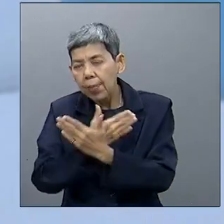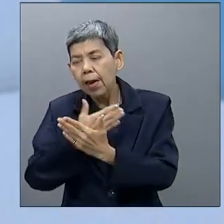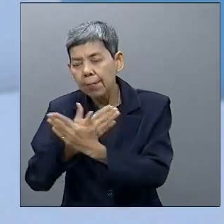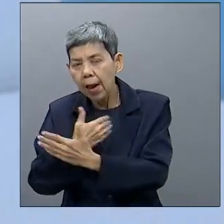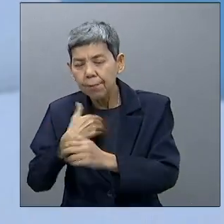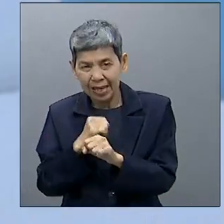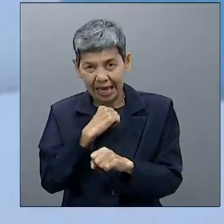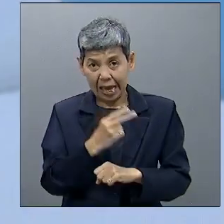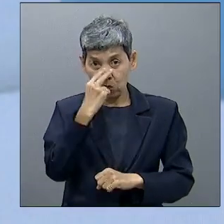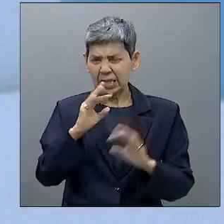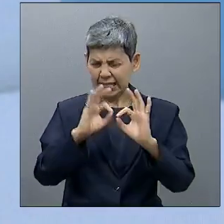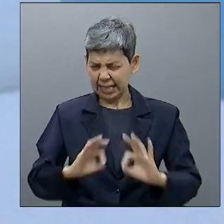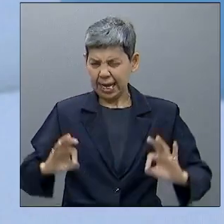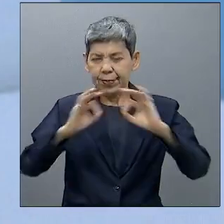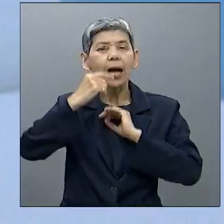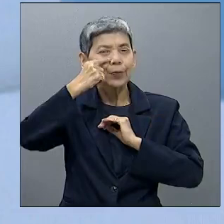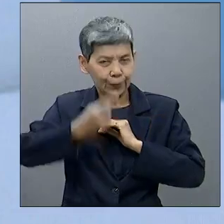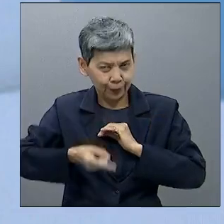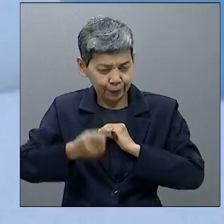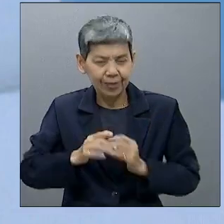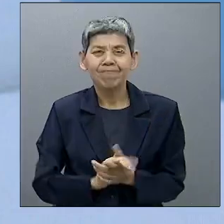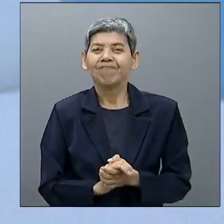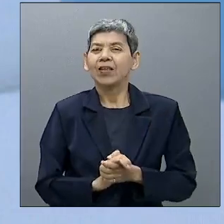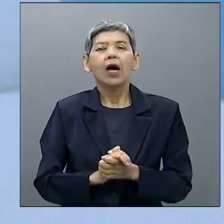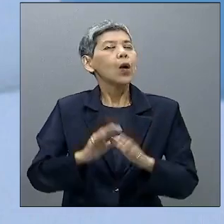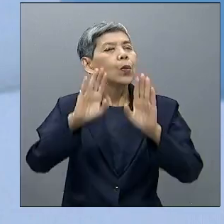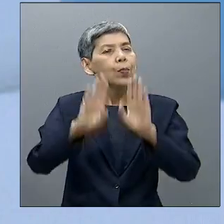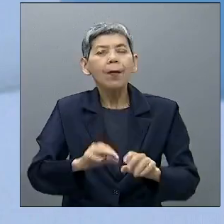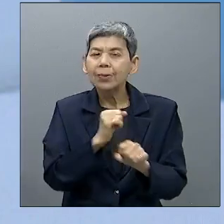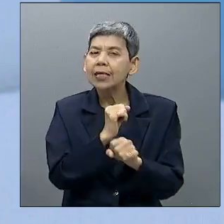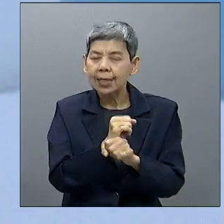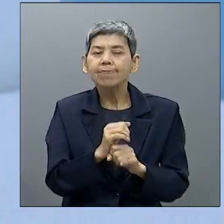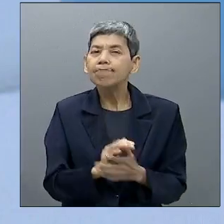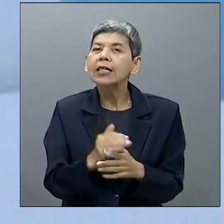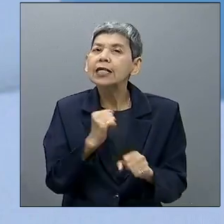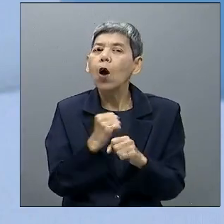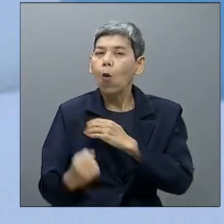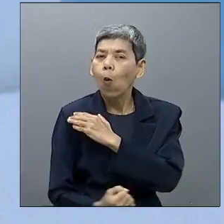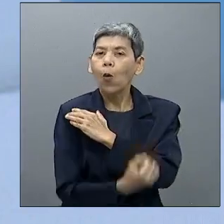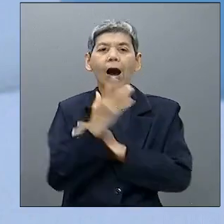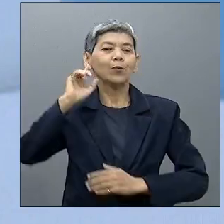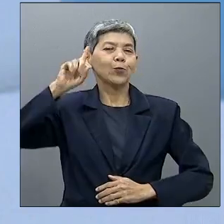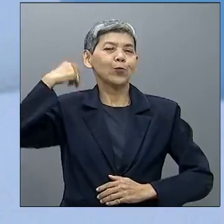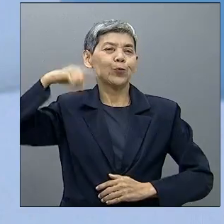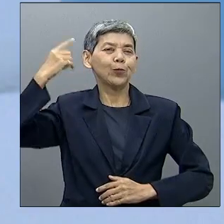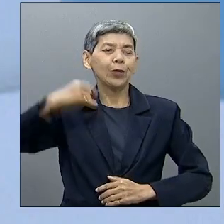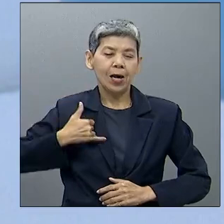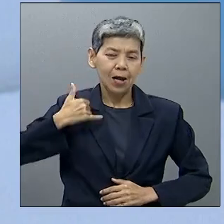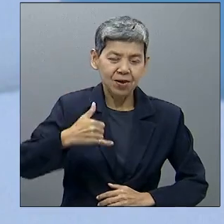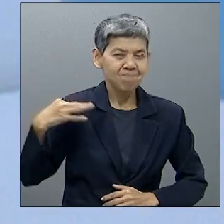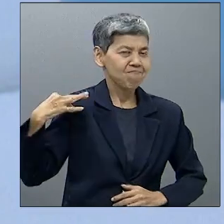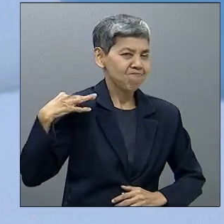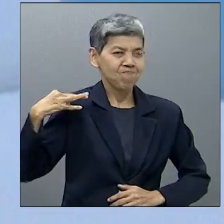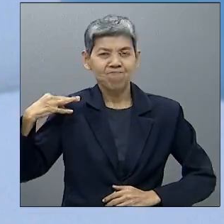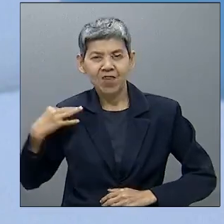แต่หัวใจที่สำคัญยังคงเหมือนเดิมนั่นก็คือการเป็นแพลตฟอร์มหรือว่าการเป็นพื้นที่ในการเปิดโอกาสให้กับผู้หญิงนะคะได้เข้ามาแสดงความสาม